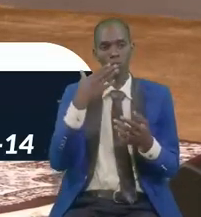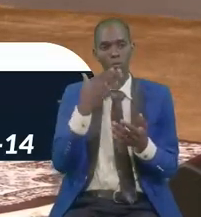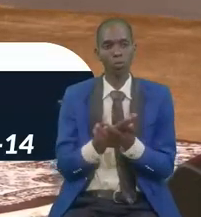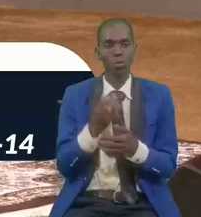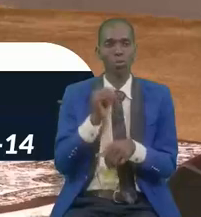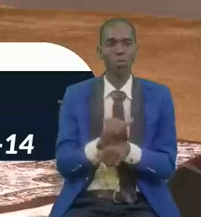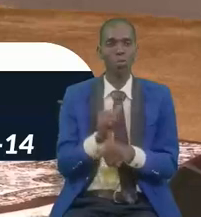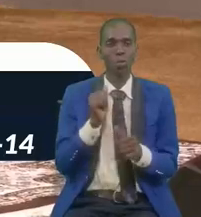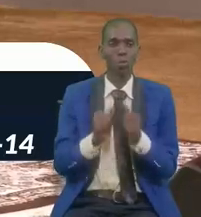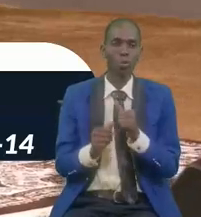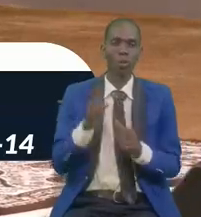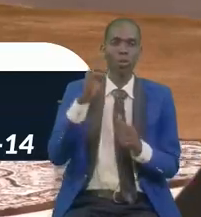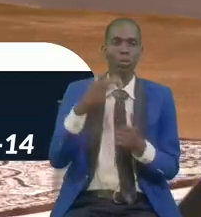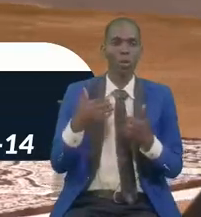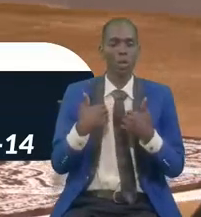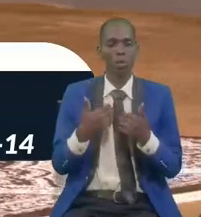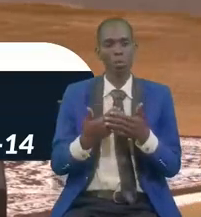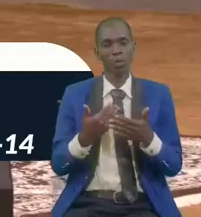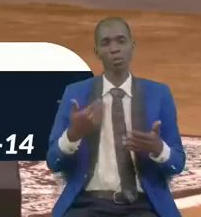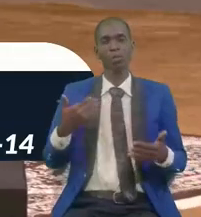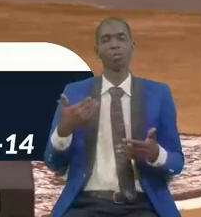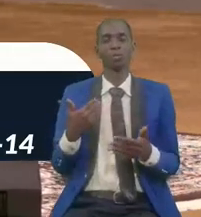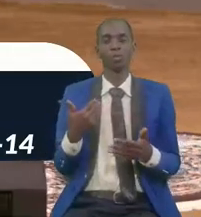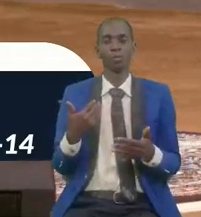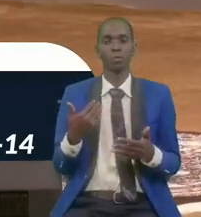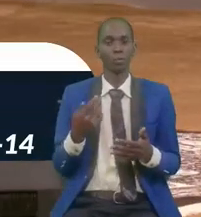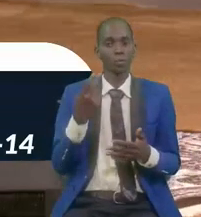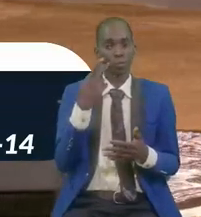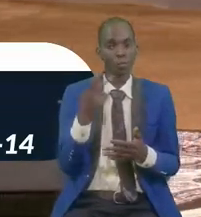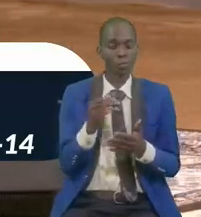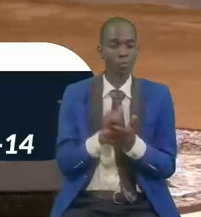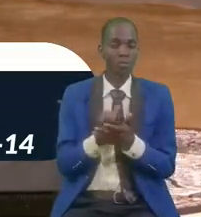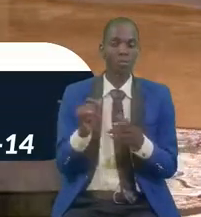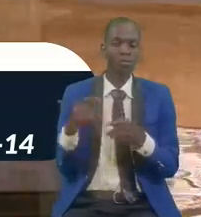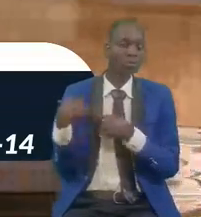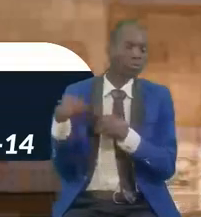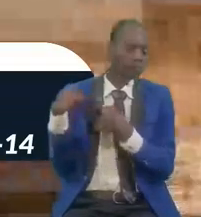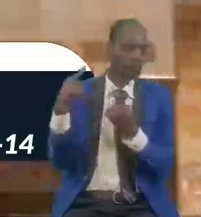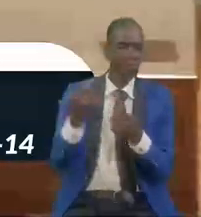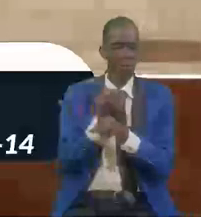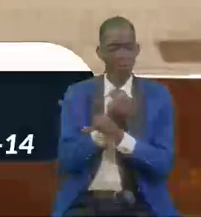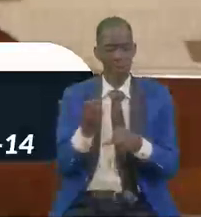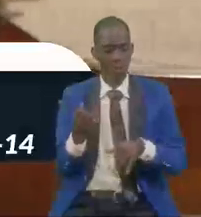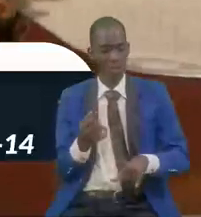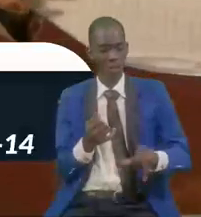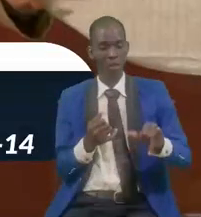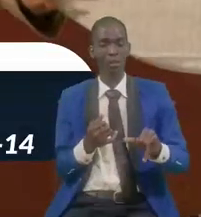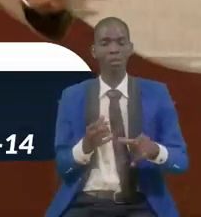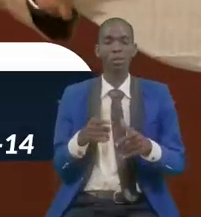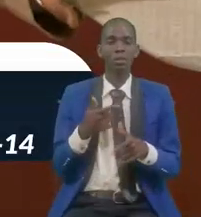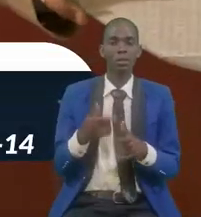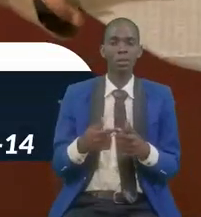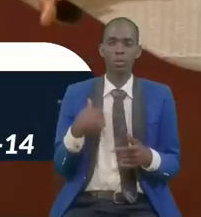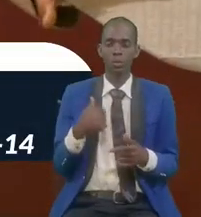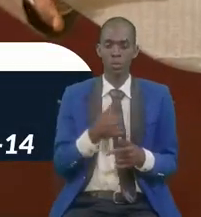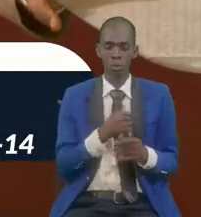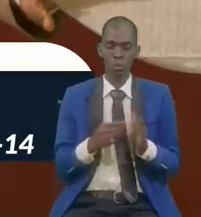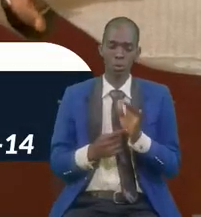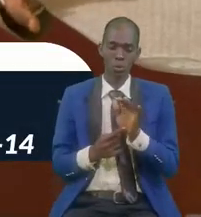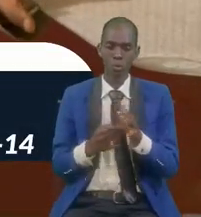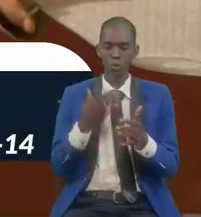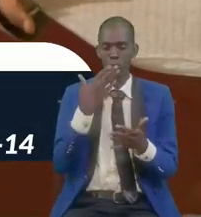salut, aussi longtemps que le salut demeure. Puis nous manifestons de